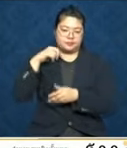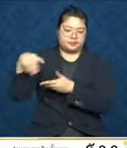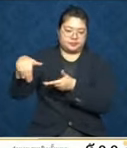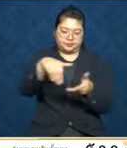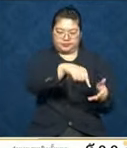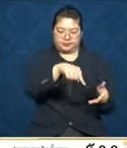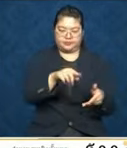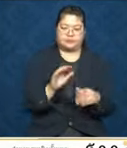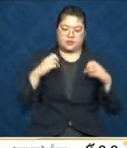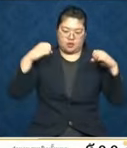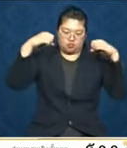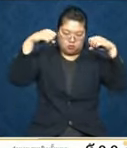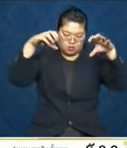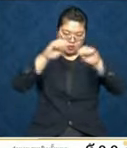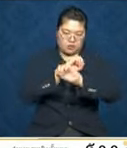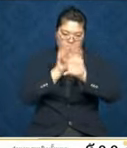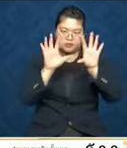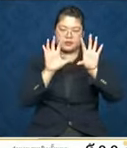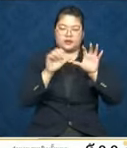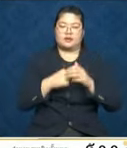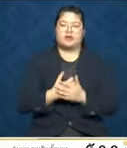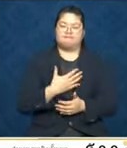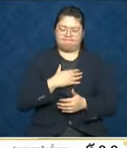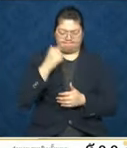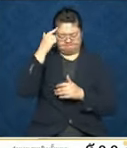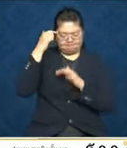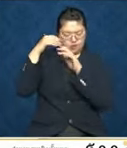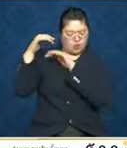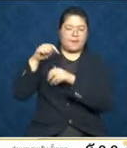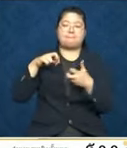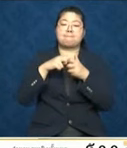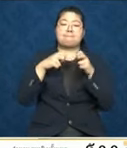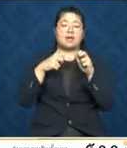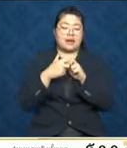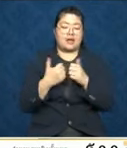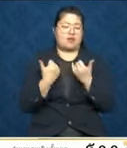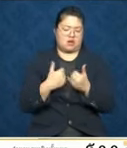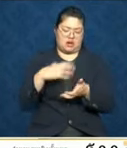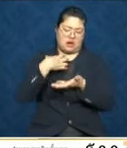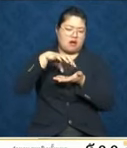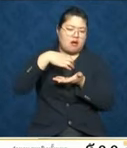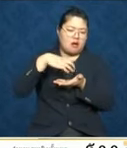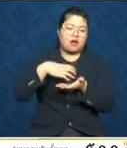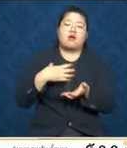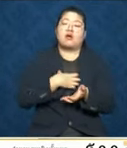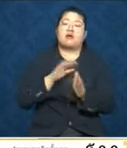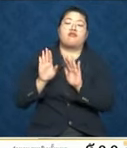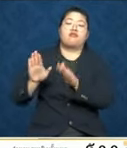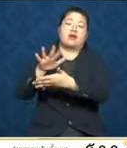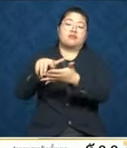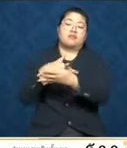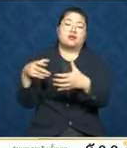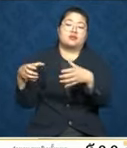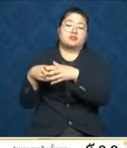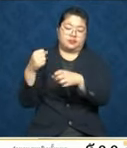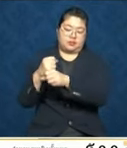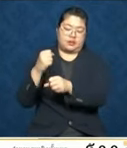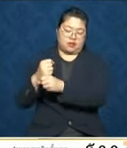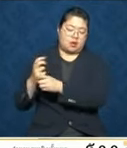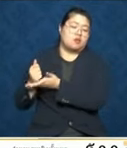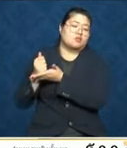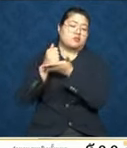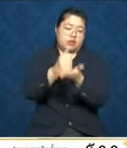บ้านท่าก้อนอำเภออากาศอำนวยค่ะดิฉันหวังเป็นอย่างยิ่งนะคะว่าปัญหาต่างๆที่ดิฉันได้กล่าวมากรมโยธาธิการนะคะและกรมทางหลวงจะเข้าไปด